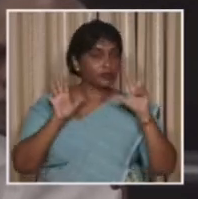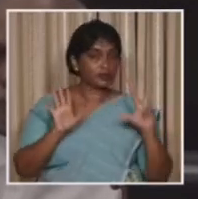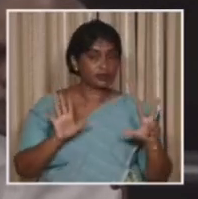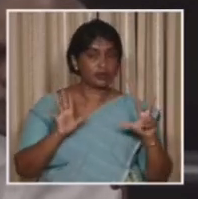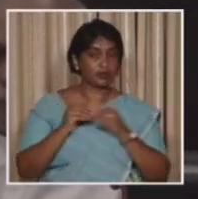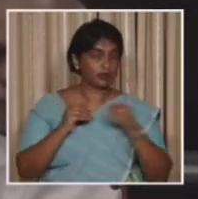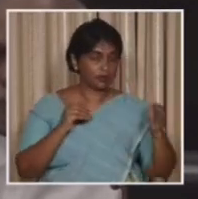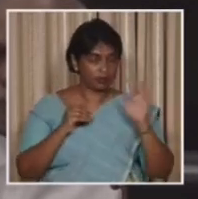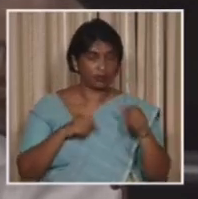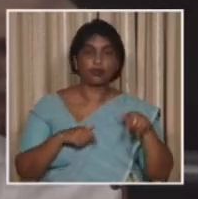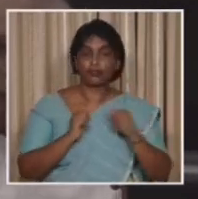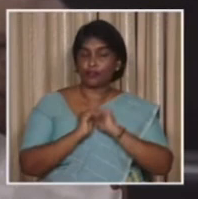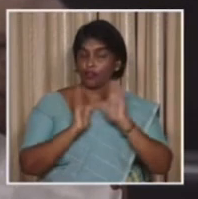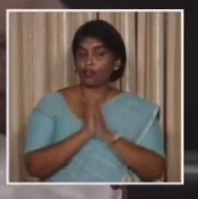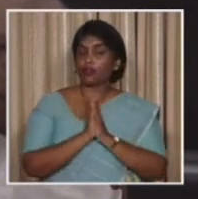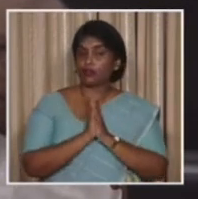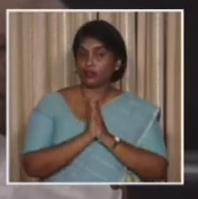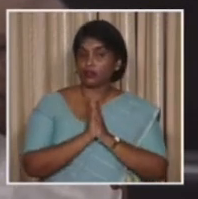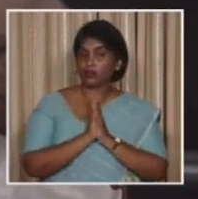කාලයක් තුලදී මේ වැඩ කටයුතු